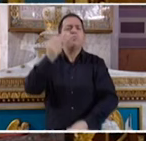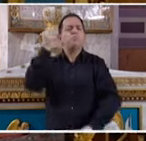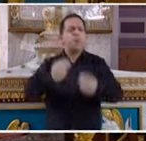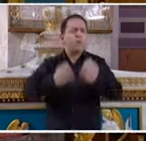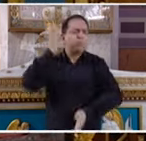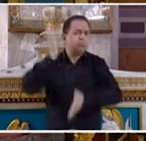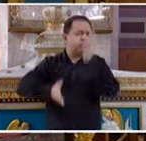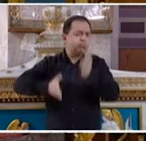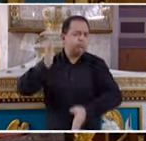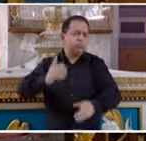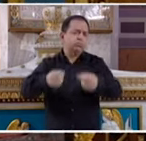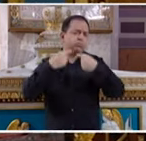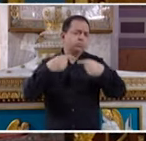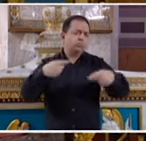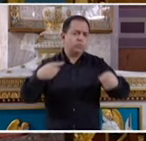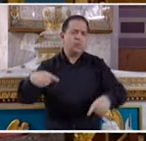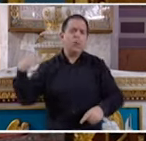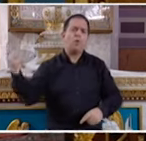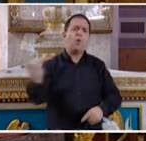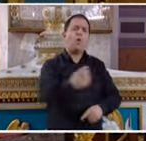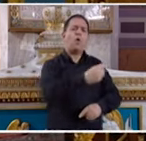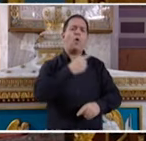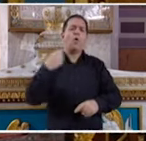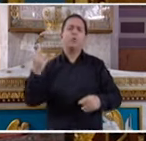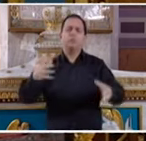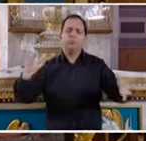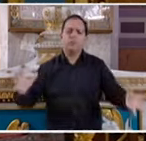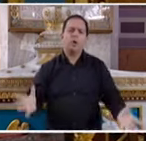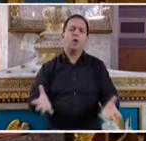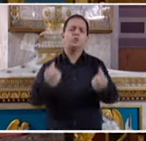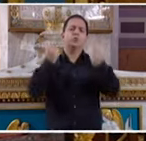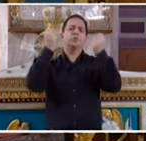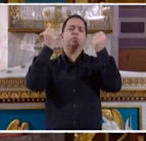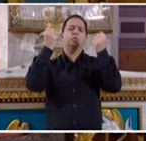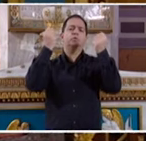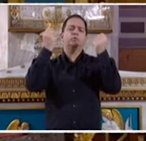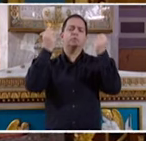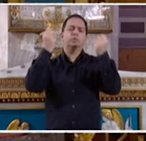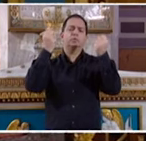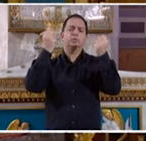εχμαλώτων και της σωτηρίας αυτών, Κυρίου